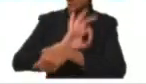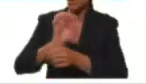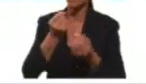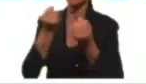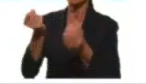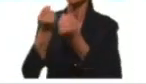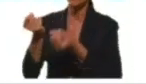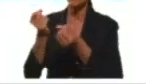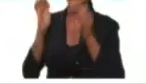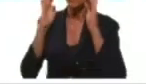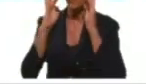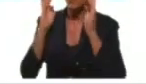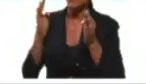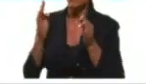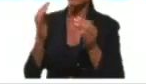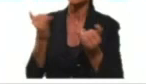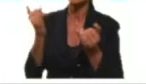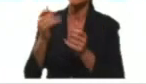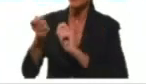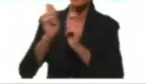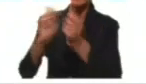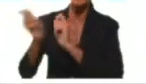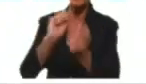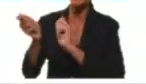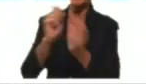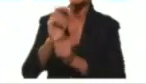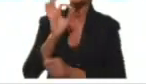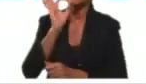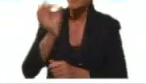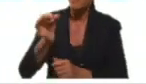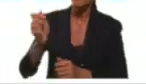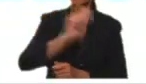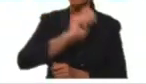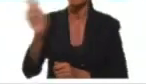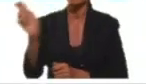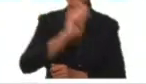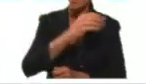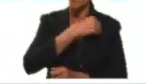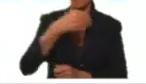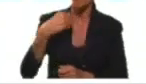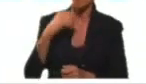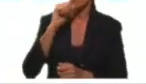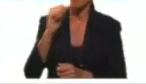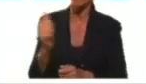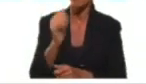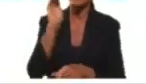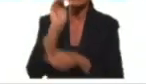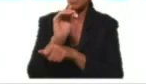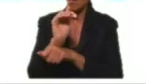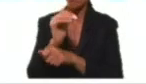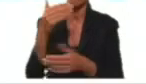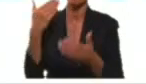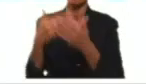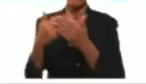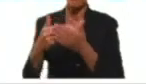transportowe koncentrowały się na poprawie przepustowości głównych szlaków łączących Polskę z Europą Zachodnią, stąd te